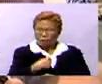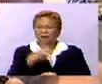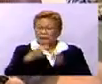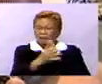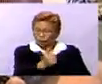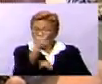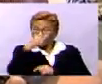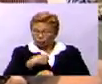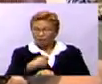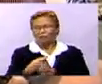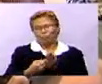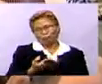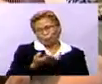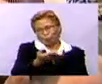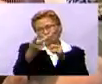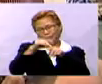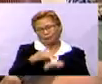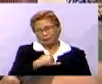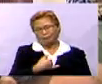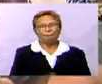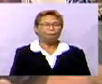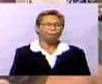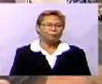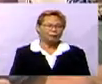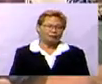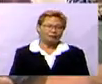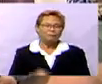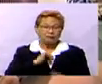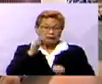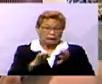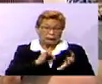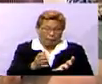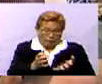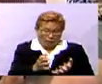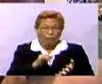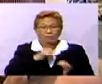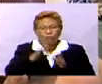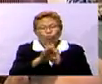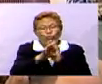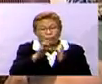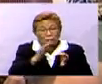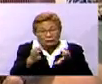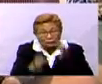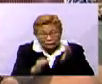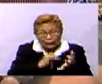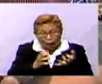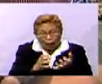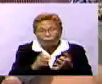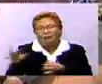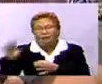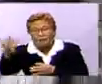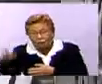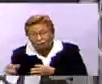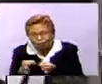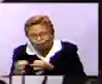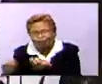saya. Berbanding dengan pekerjaan-pekerjaan lain, jika saya nak, dia tak beri penerangan lah. Nak. Okay, tak nak tak